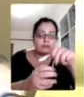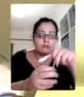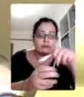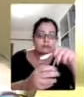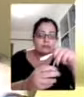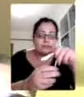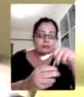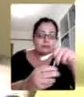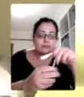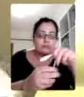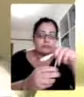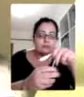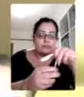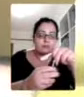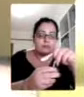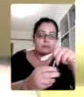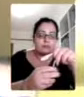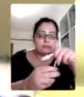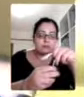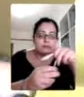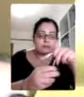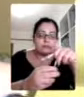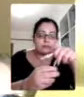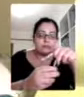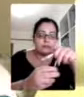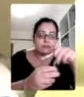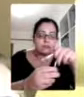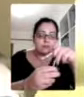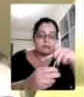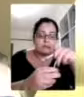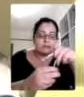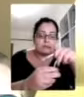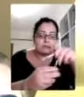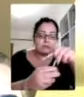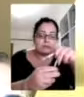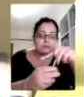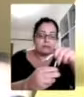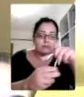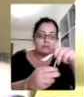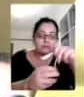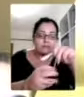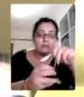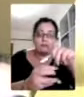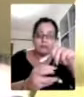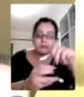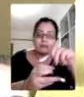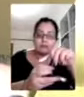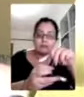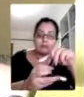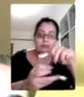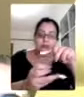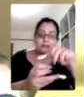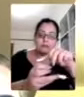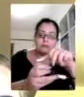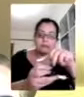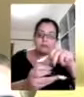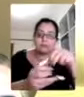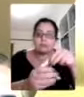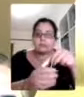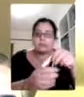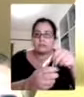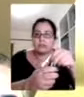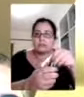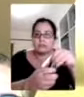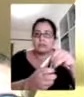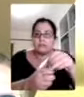yok. Fakat yani bunu bilgiye dayanarak söylemiyorum. Bu benim ticari hayattaki tecrübeme dayanarak söylüyorum. Bir firmayı satın